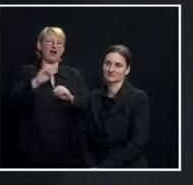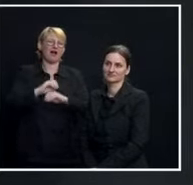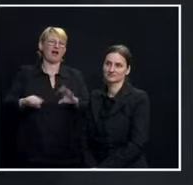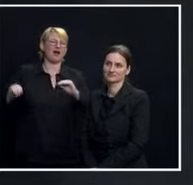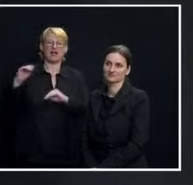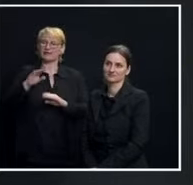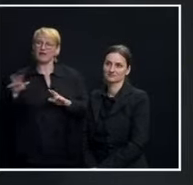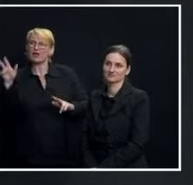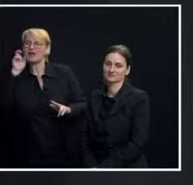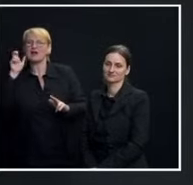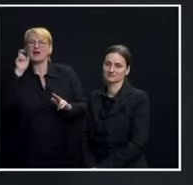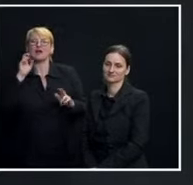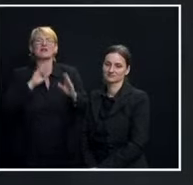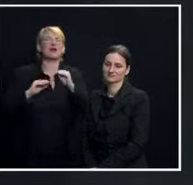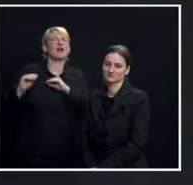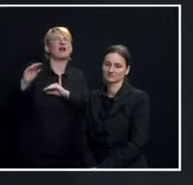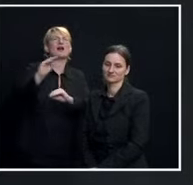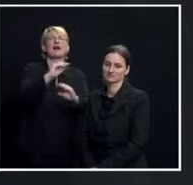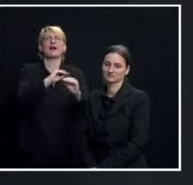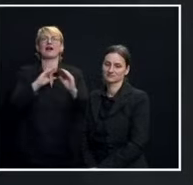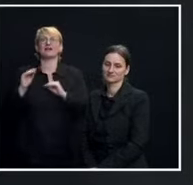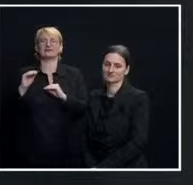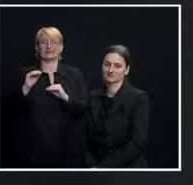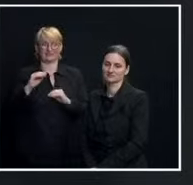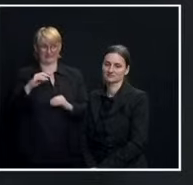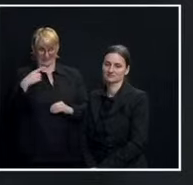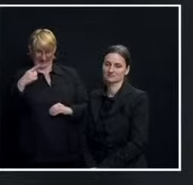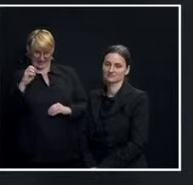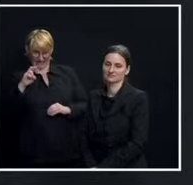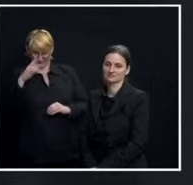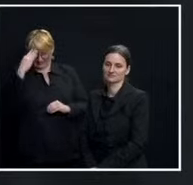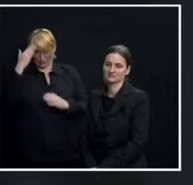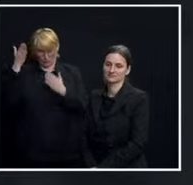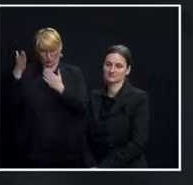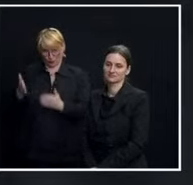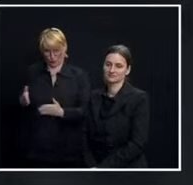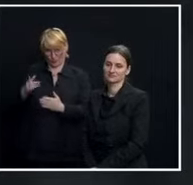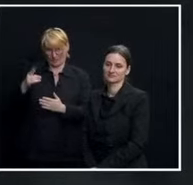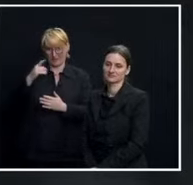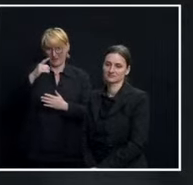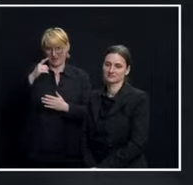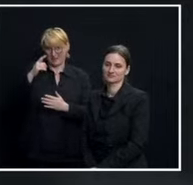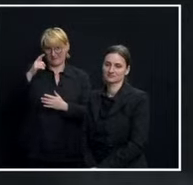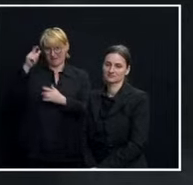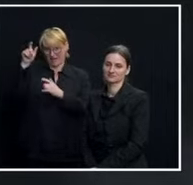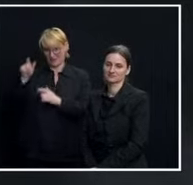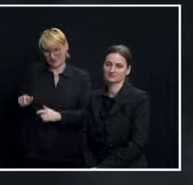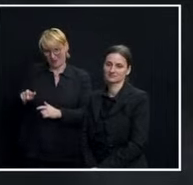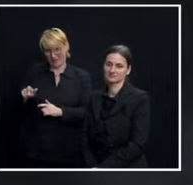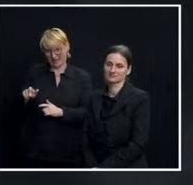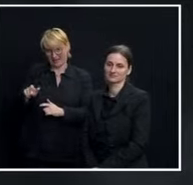irgendwem irgendwie gehört hat. Gerd, gab es so einen bei dir, dein persönlicher Corona-Experte?